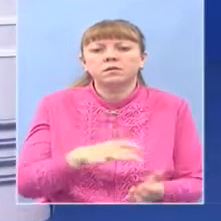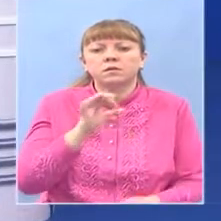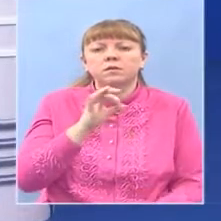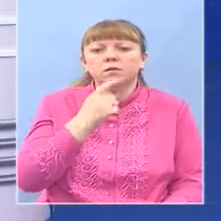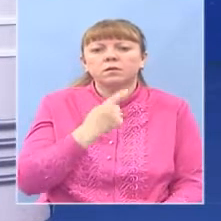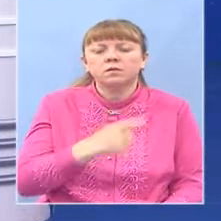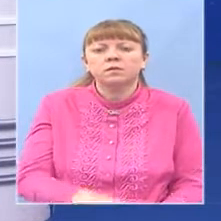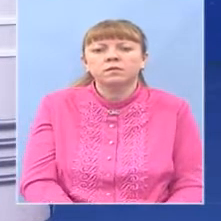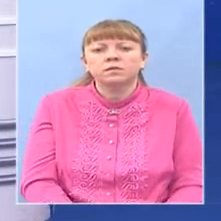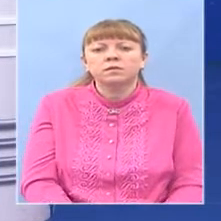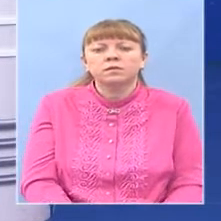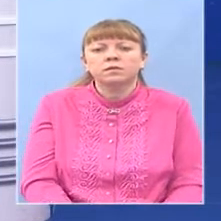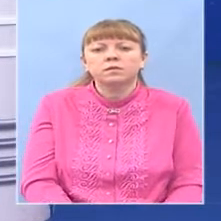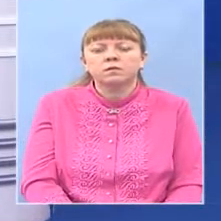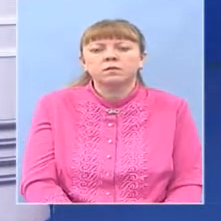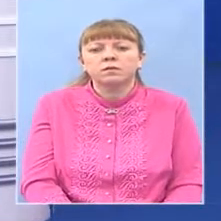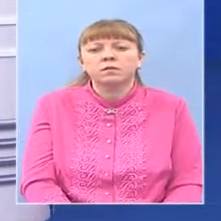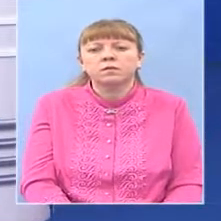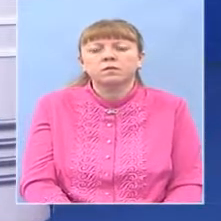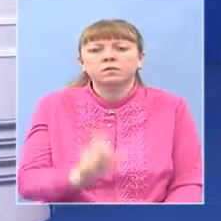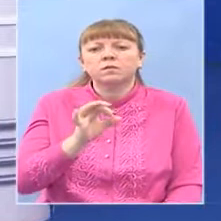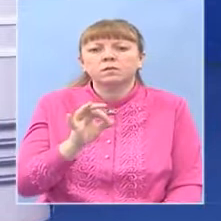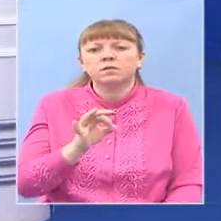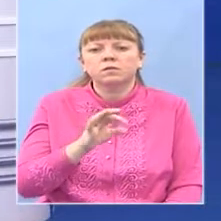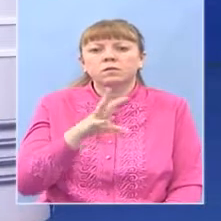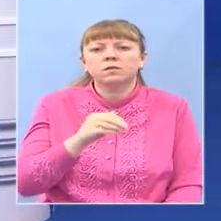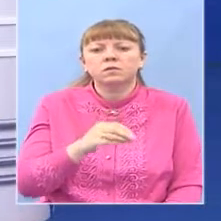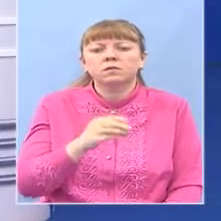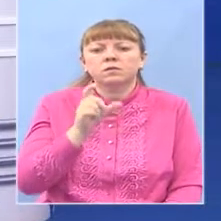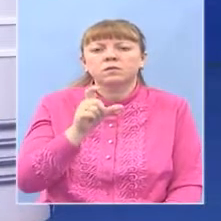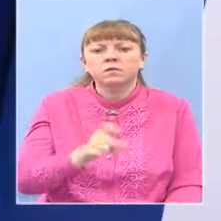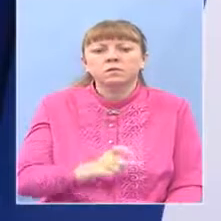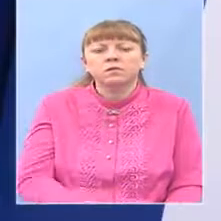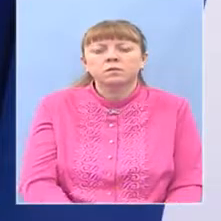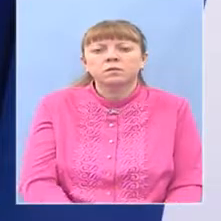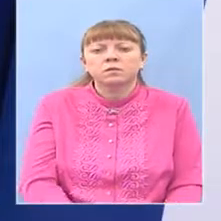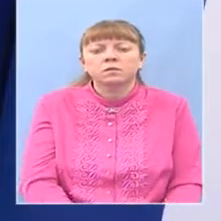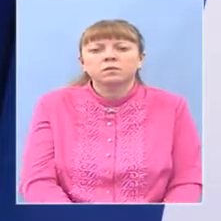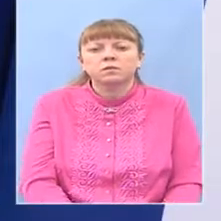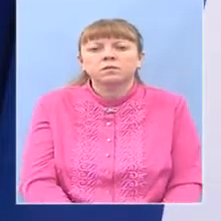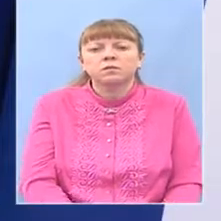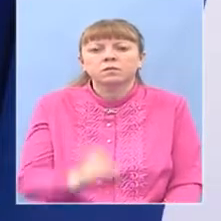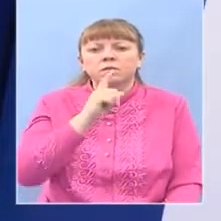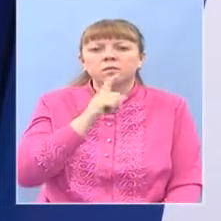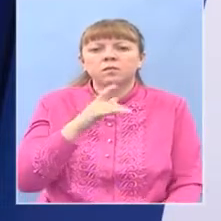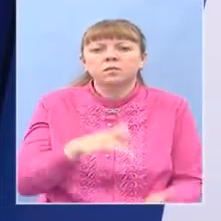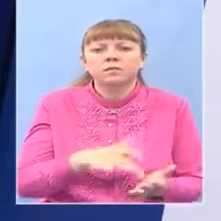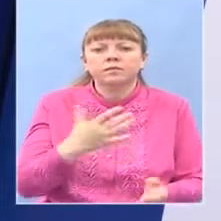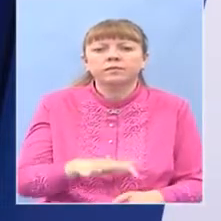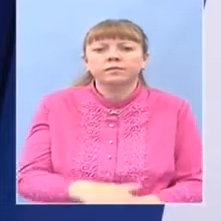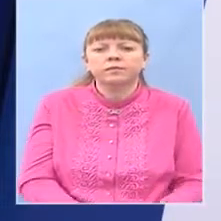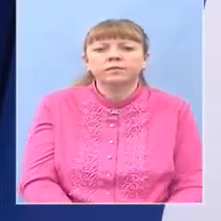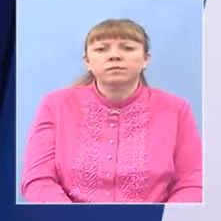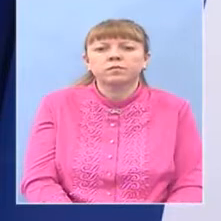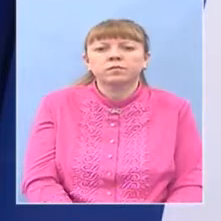должен работать шире не только для НПО, но и для всего населения, да, как комьюнити-центр он должен работать. Причем, наверное,